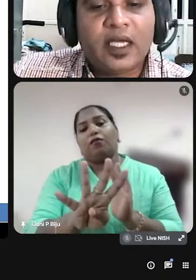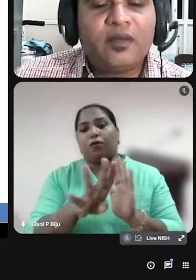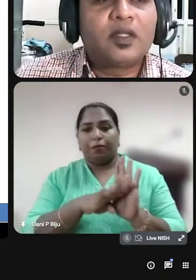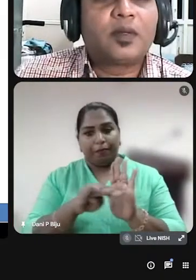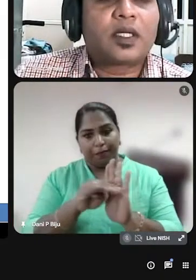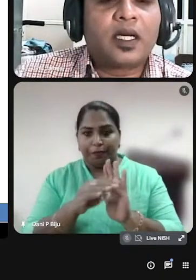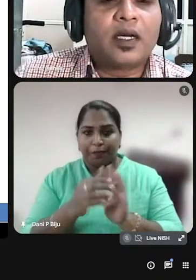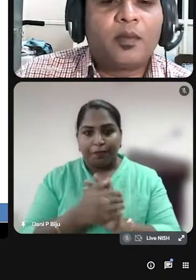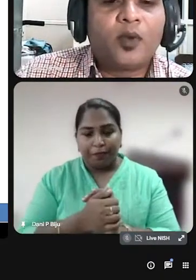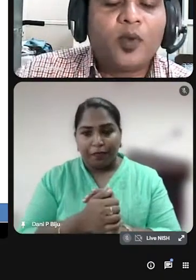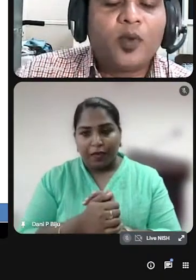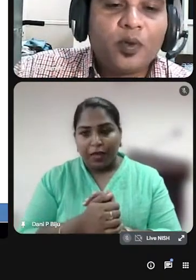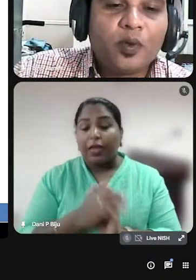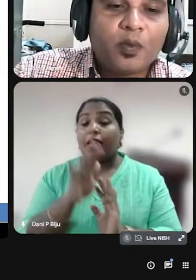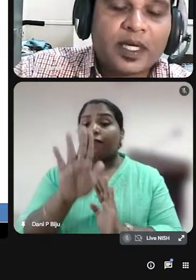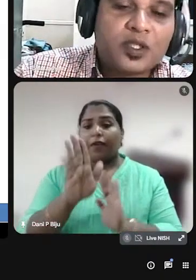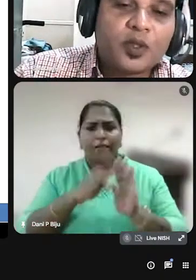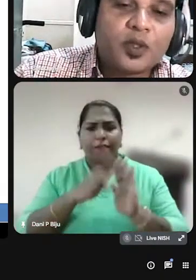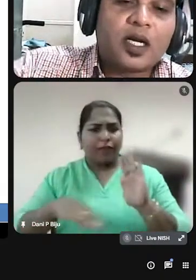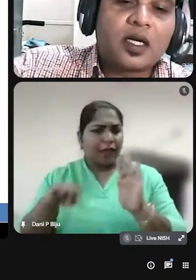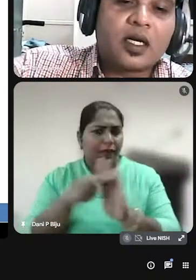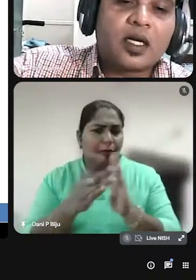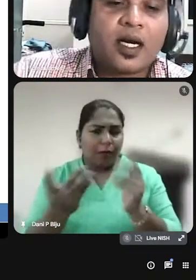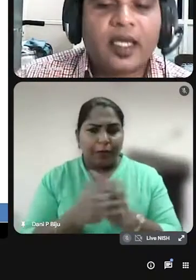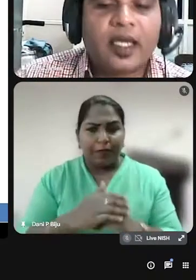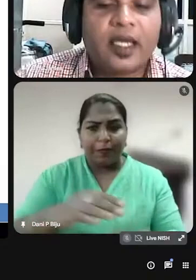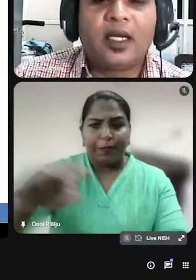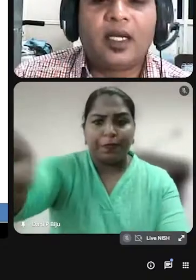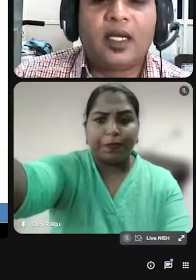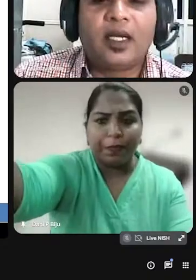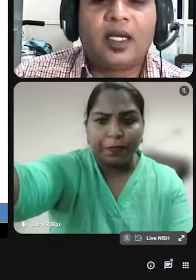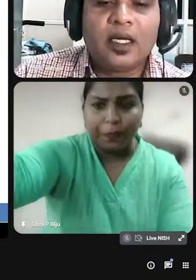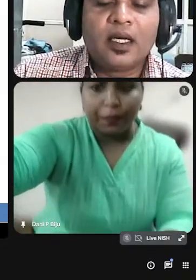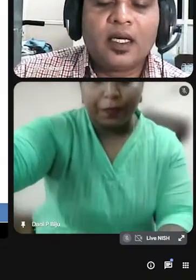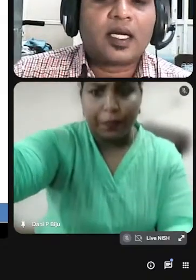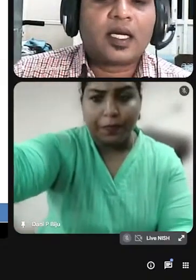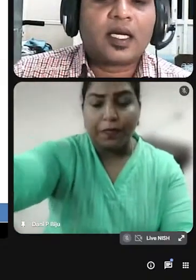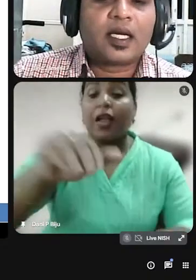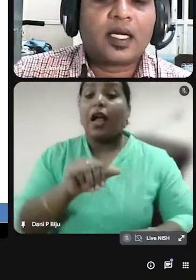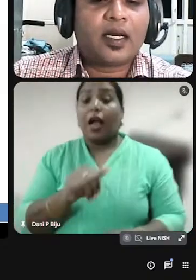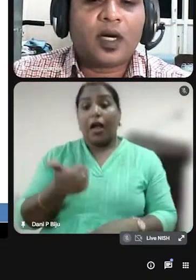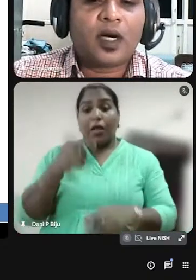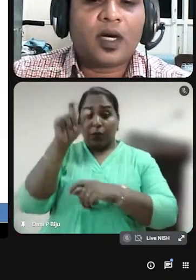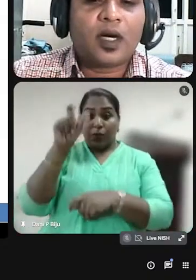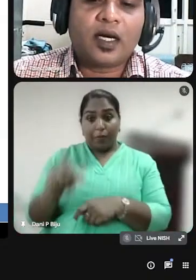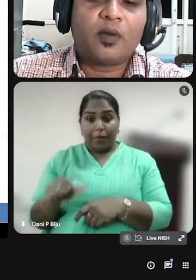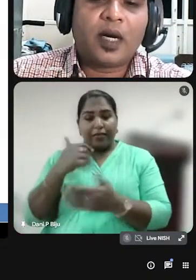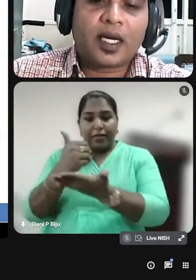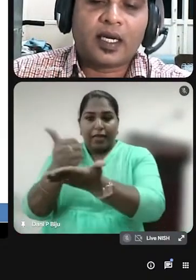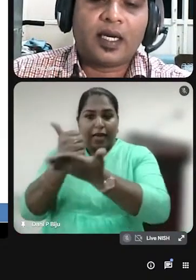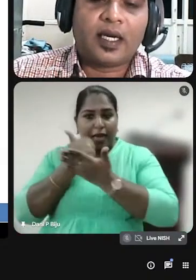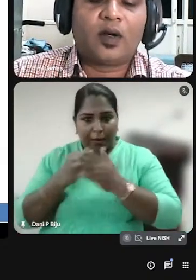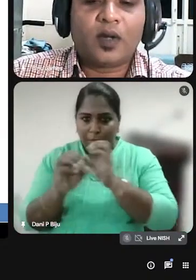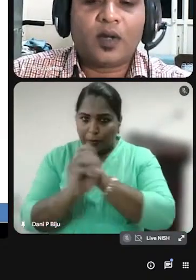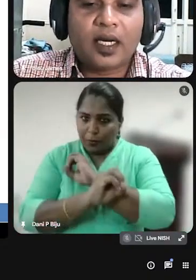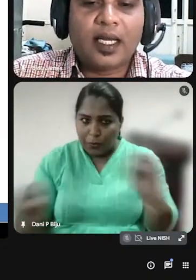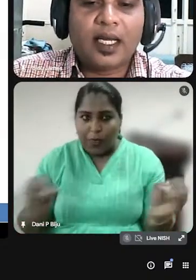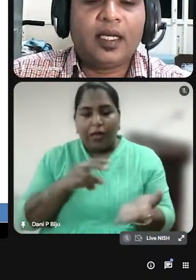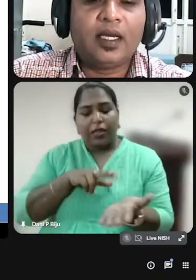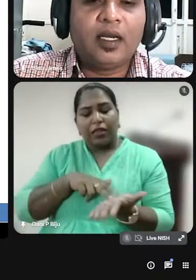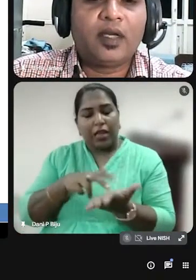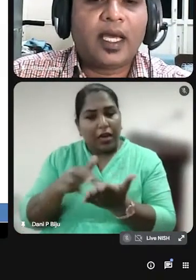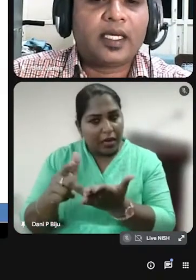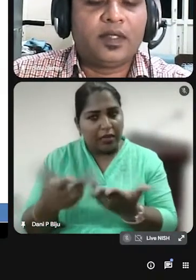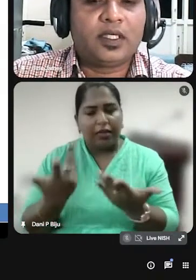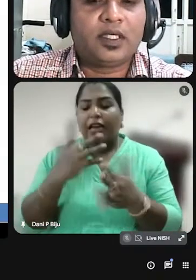സ്റ്റേജ് 5 എന്ന് പറഞ്ഞാൽ ഒരു മറ്റൊരാളുടെ സഹായം ഇല്ലാതെ നടക്കാനോ എടുക്കാനോ ബാക്കി കാര്യങ്ങളോ എല്ലാ